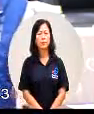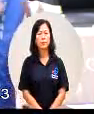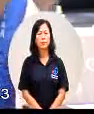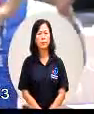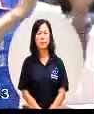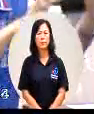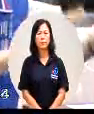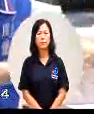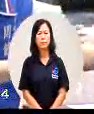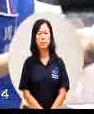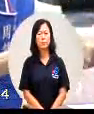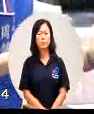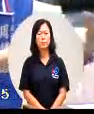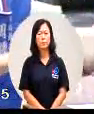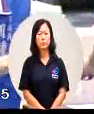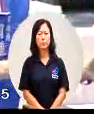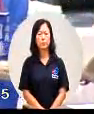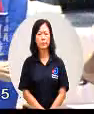是